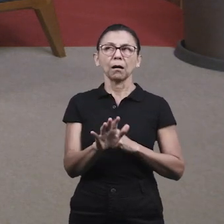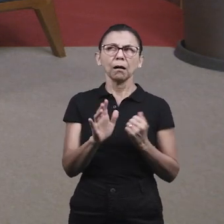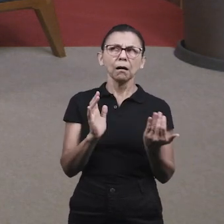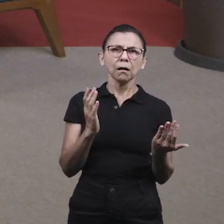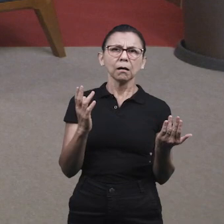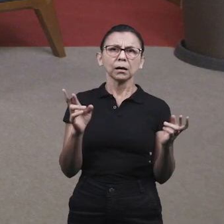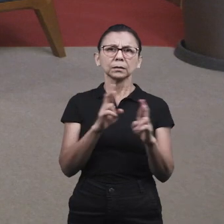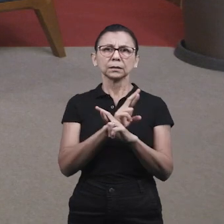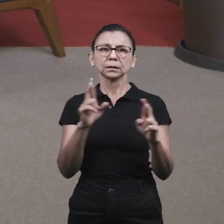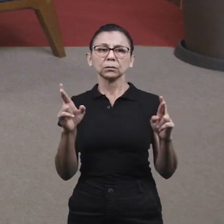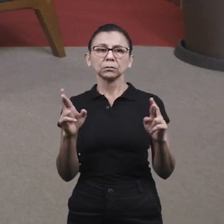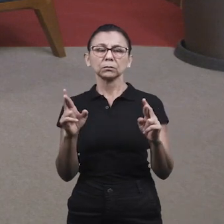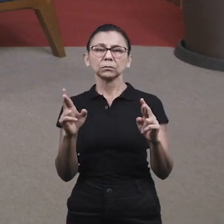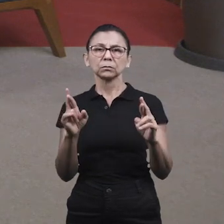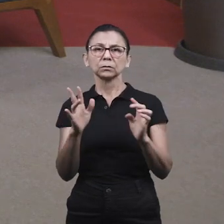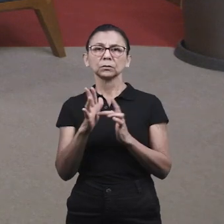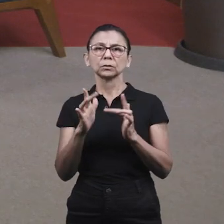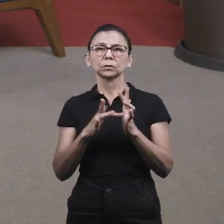L'eau